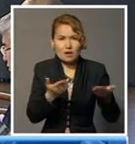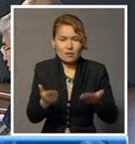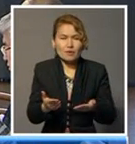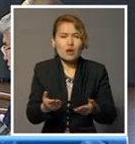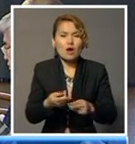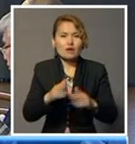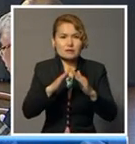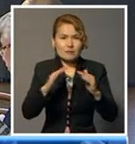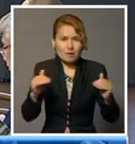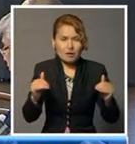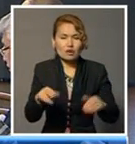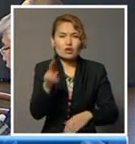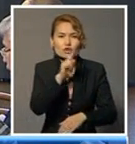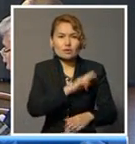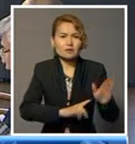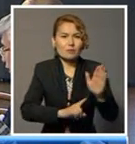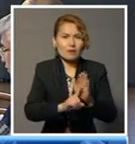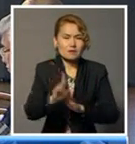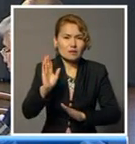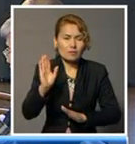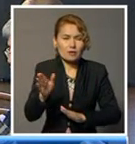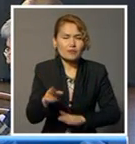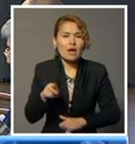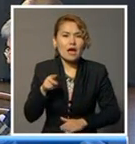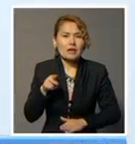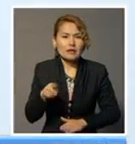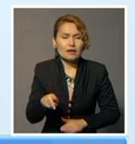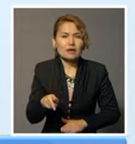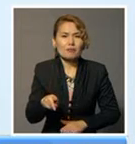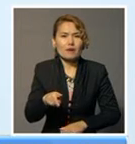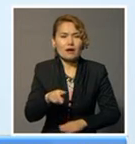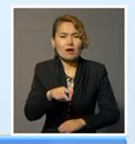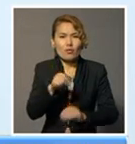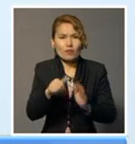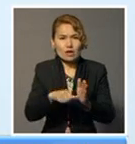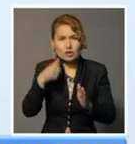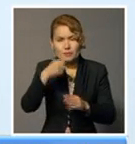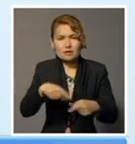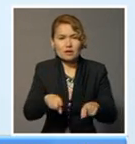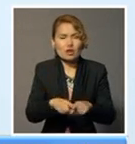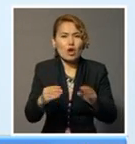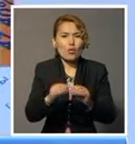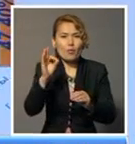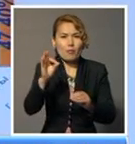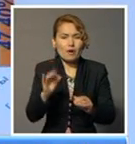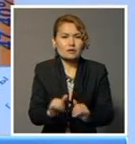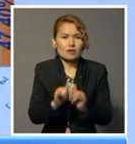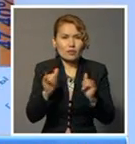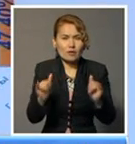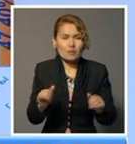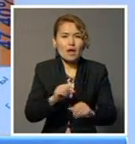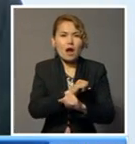мен алаңдар жұмыс істейді. 2016 жылға салыстырғанда 10% өсті.